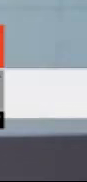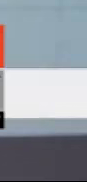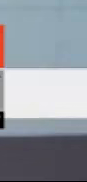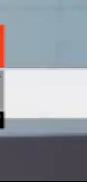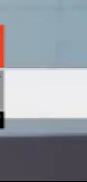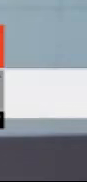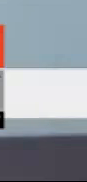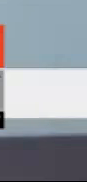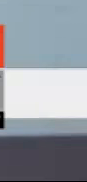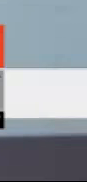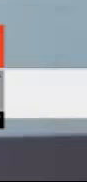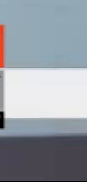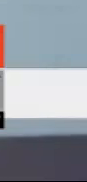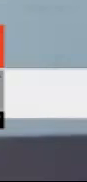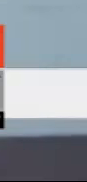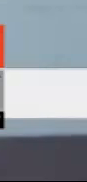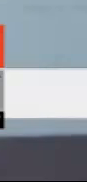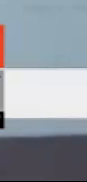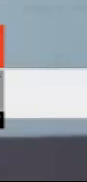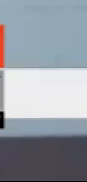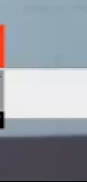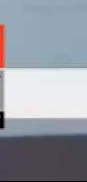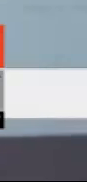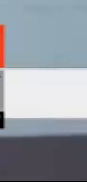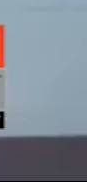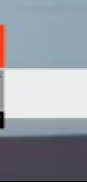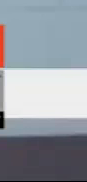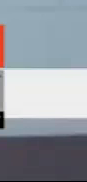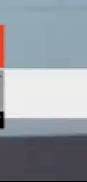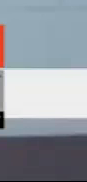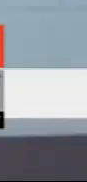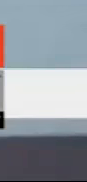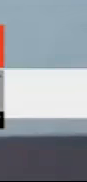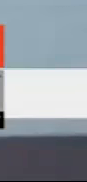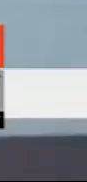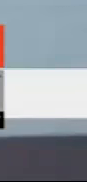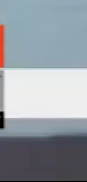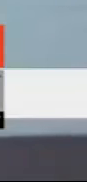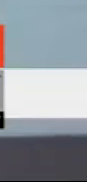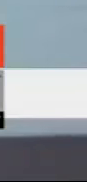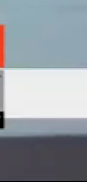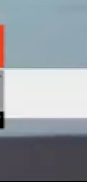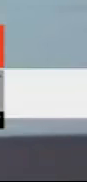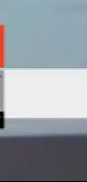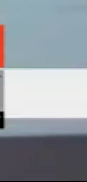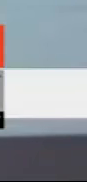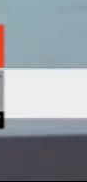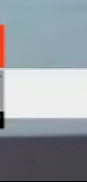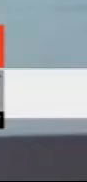2,02,597 জন। আমরা এই দক্ষিণ এশিয়া এবং বিশ্ব পরিস্থিতির তথ্য নিয়েছি বিশ্ব স্বাস্থ্য সংস্থার সিচুয়েশন রিপোর্ট